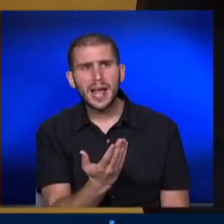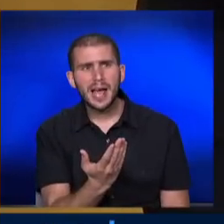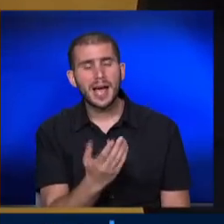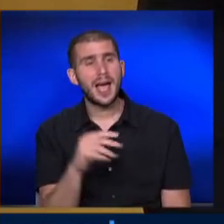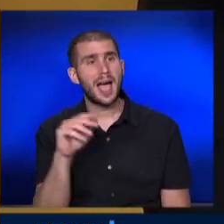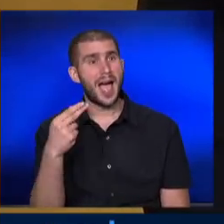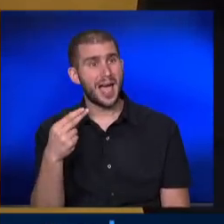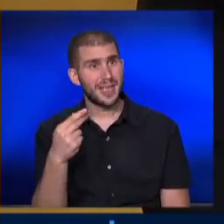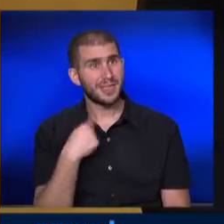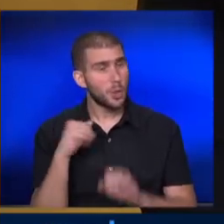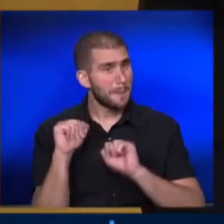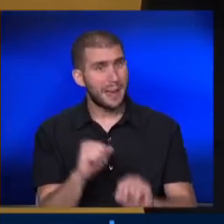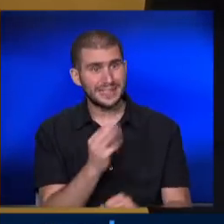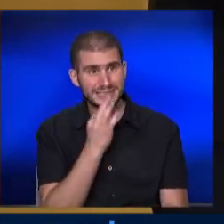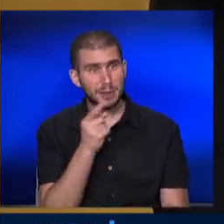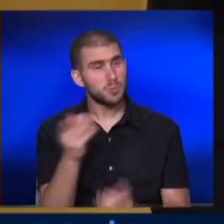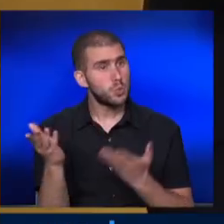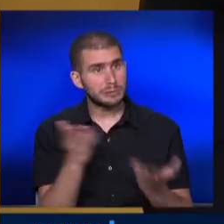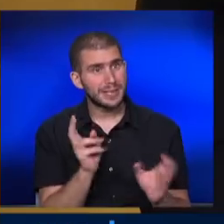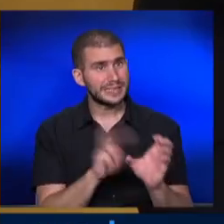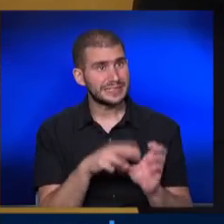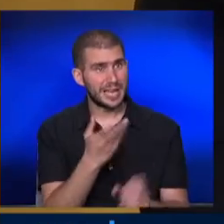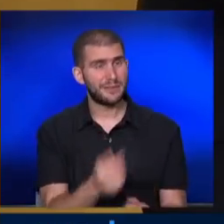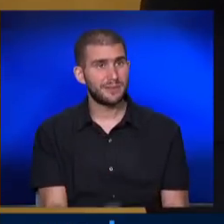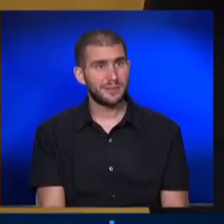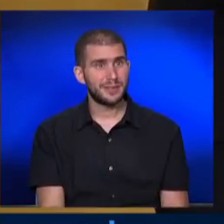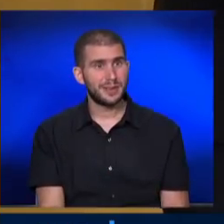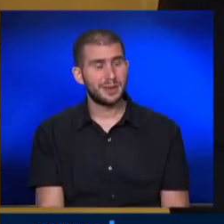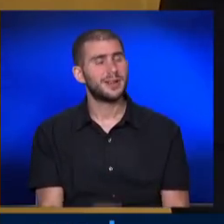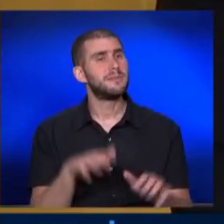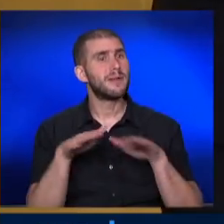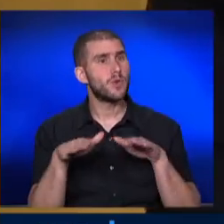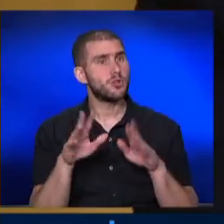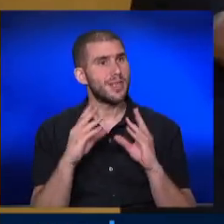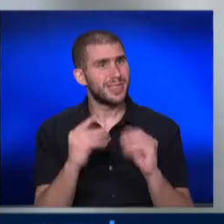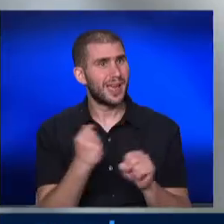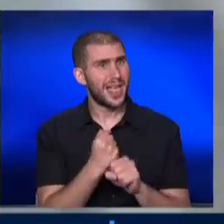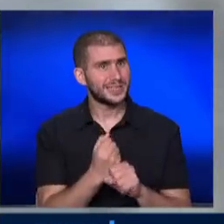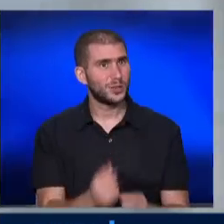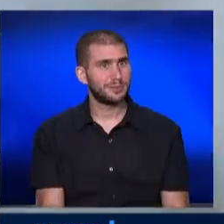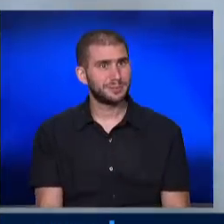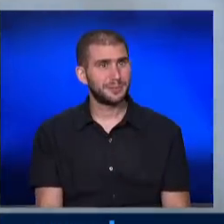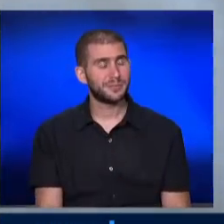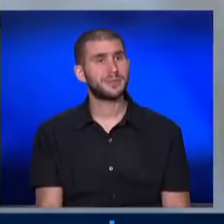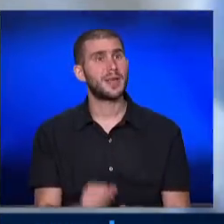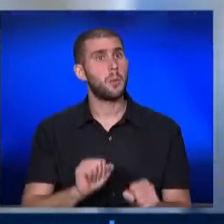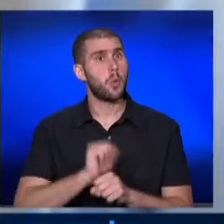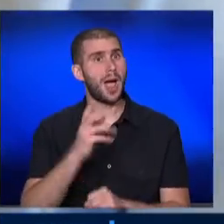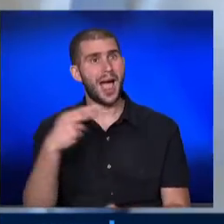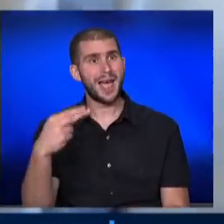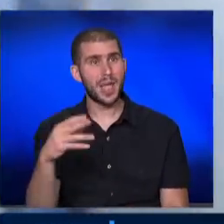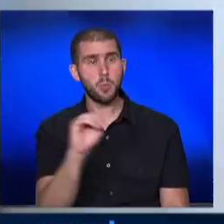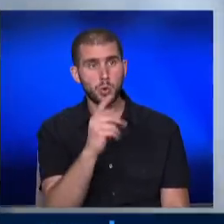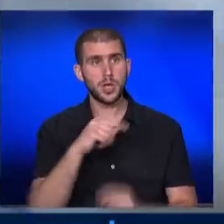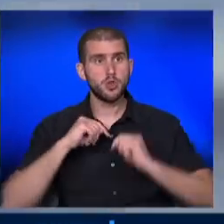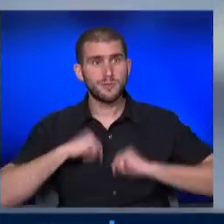אגב, אדר, אנחנו בעד צעירים ואת מוזמנת להצטרף לזירה. מבורך, יש דרך לעשות את זה. המוחה הייתה דר מוכתר,